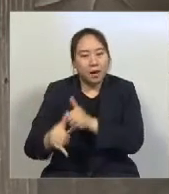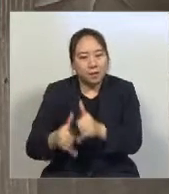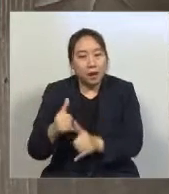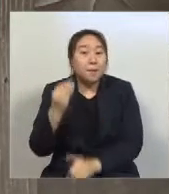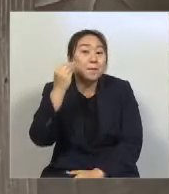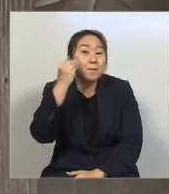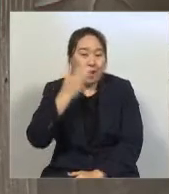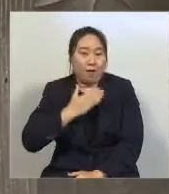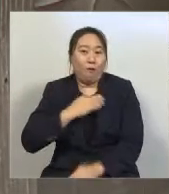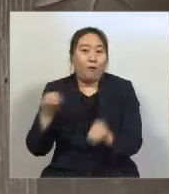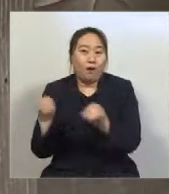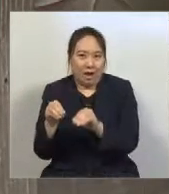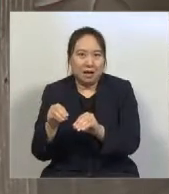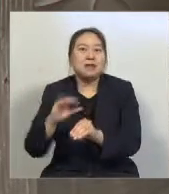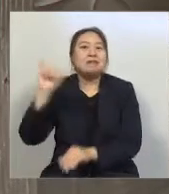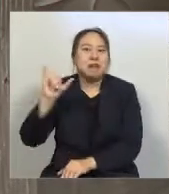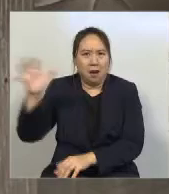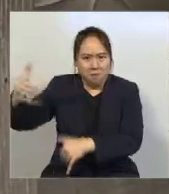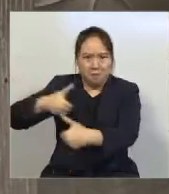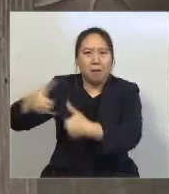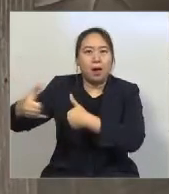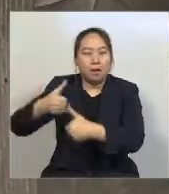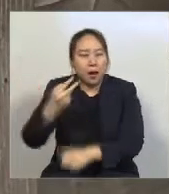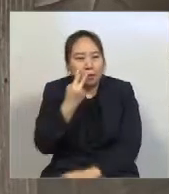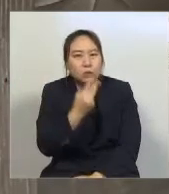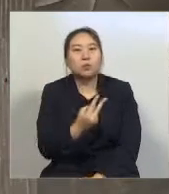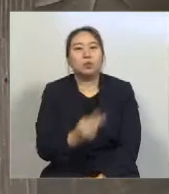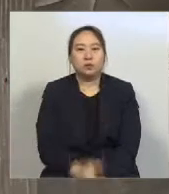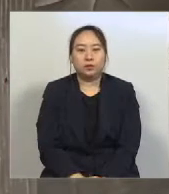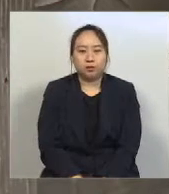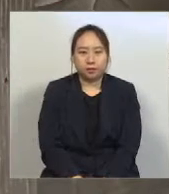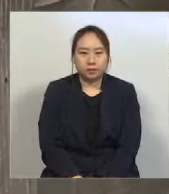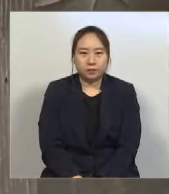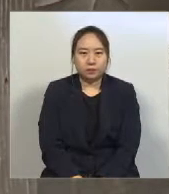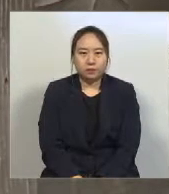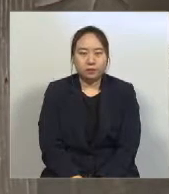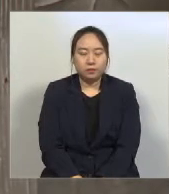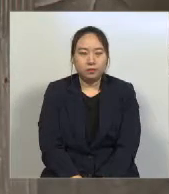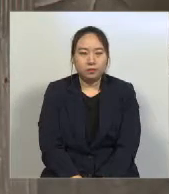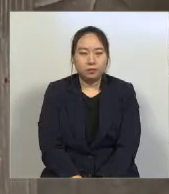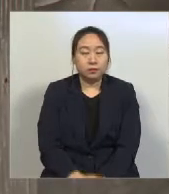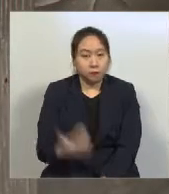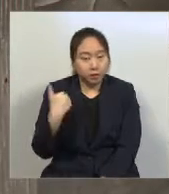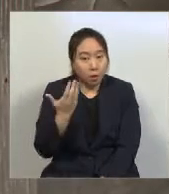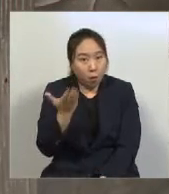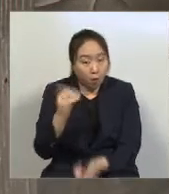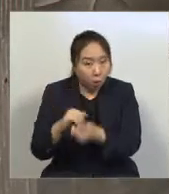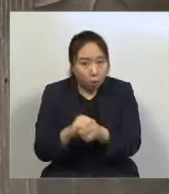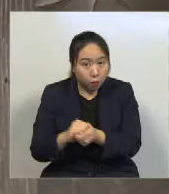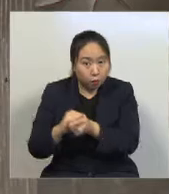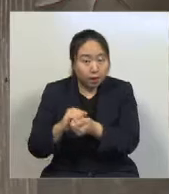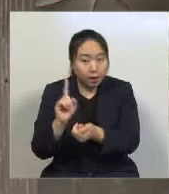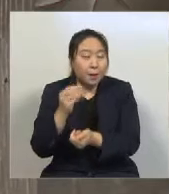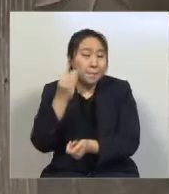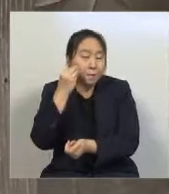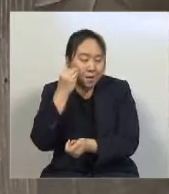ราอยู่ใกล้ๆก็มาดูมาอะไรกัน แล้วเขามีการขอความร่วมมือยังไงว่าเพราะบ้านเราอยู่ใกล้น้